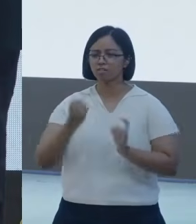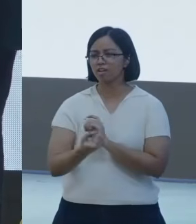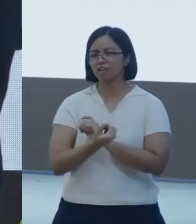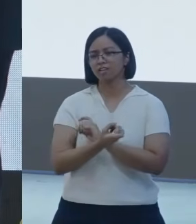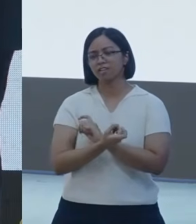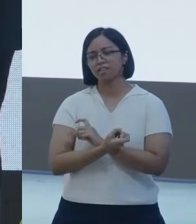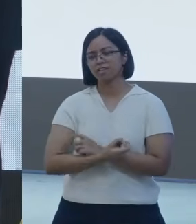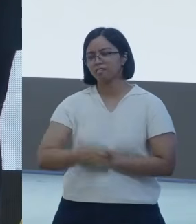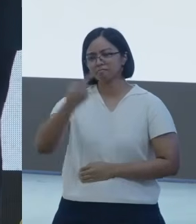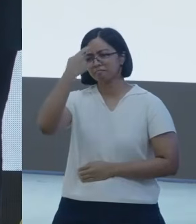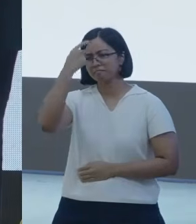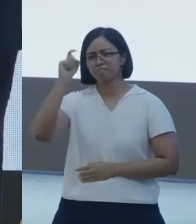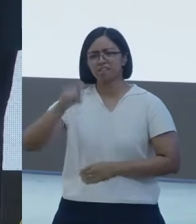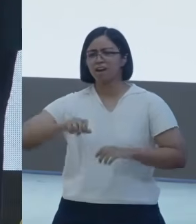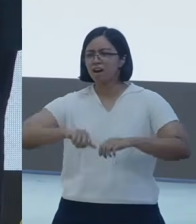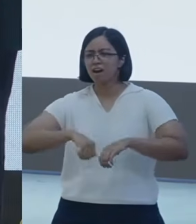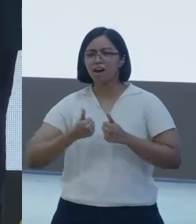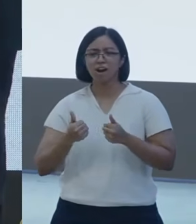paano.